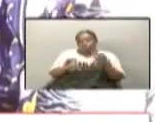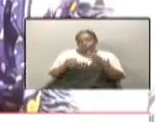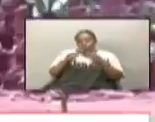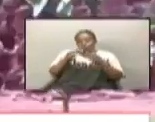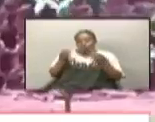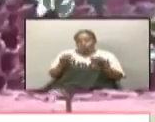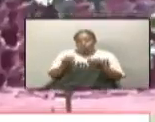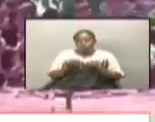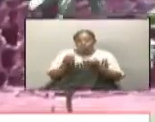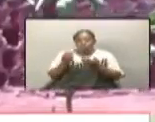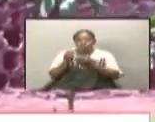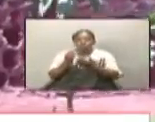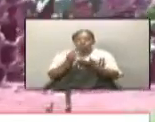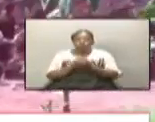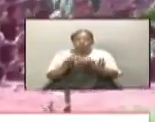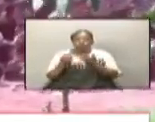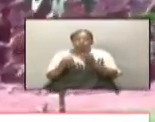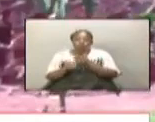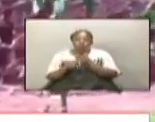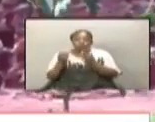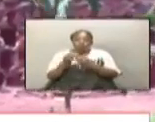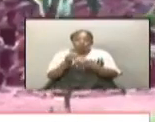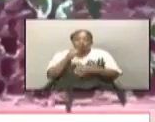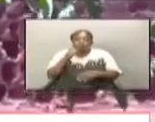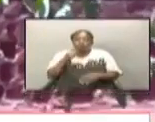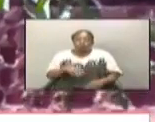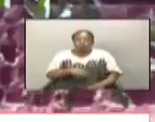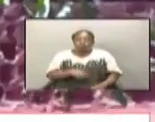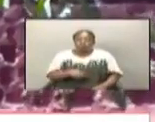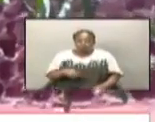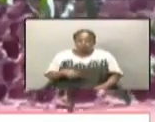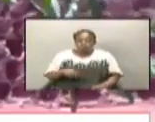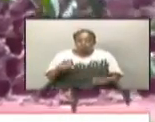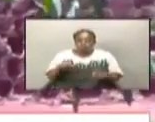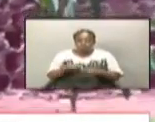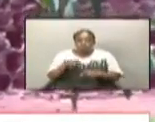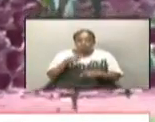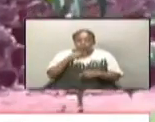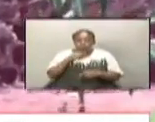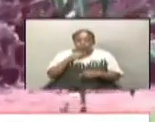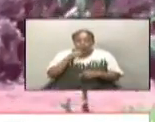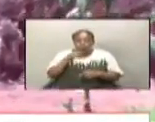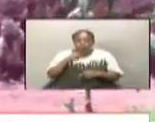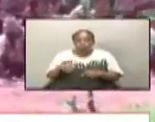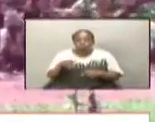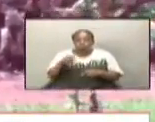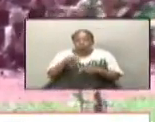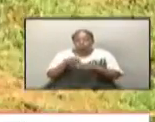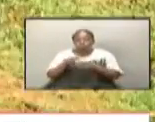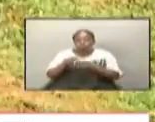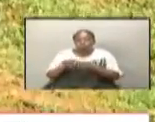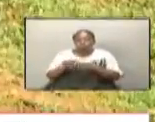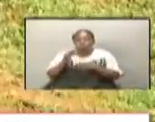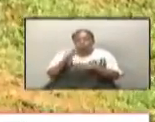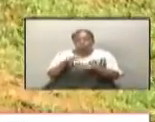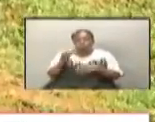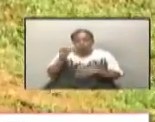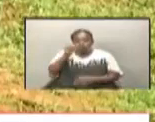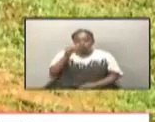famire kuba nti wabaddewo obuzibu wakati wa Nalongo ne Ssaalongo neyali omupangisa waabwe Musaafiina.